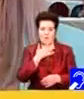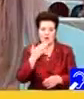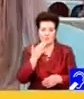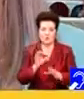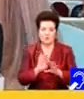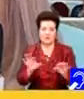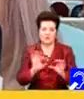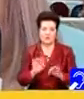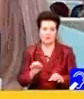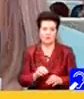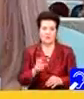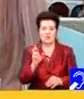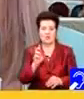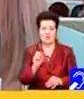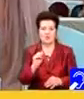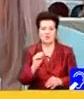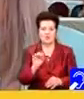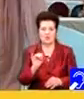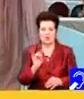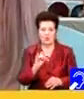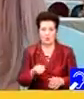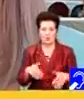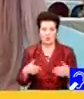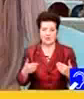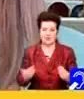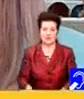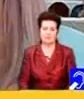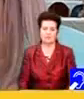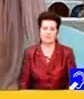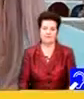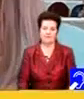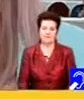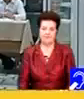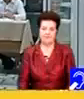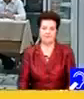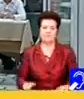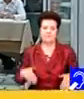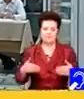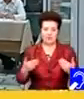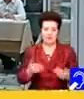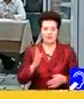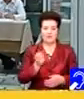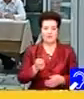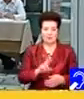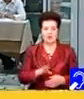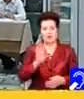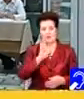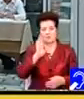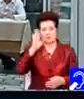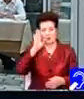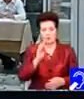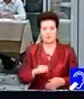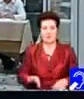despre aceste nereguli ne spune Irina Bejenaru. Bun găsit, Irina! Bună seara, Victoria! Bună seara, doamnelor și